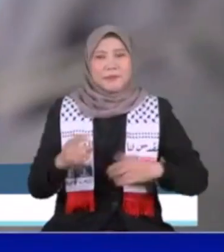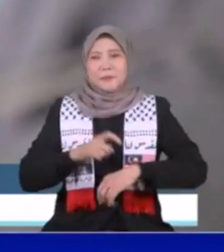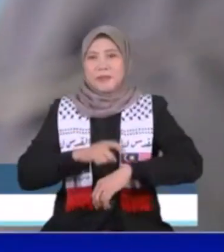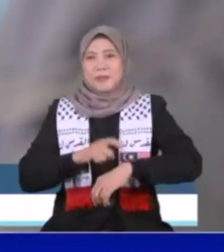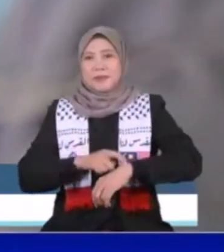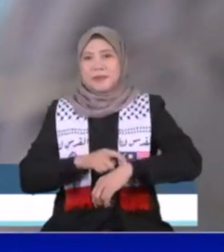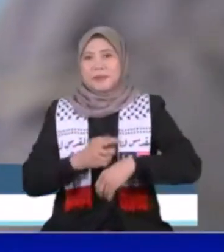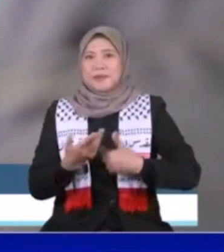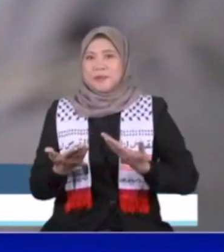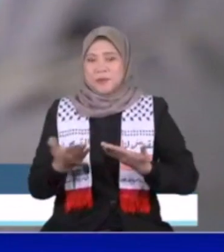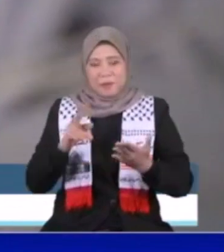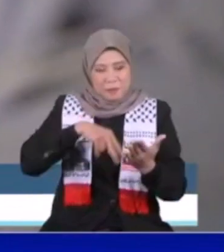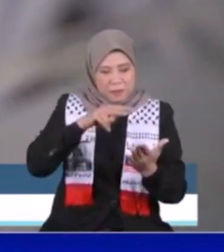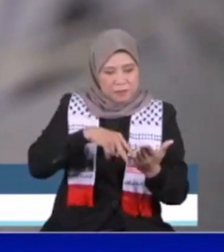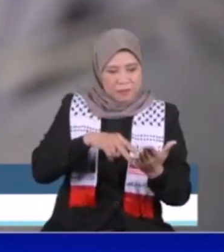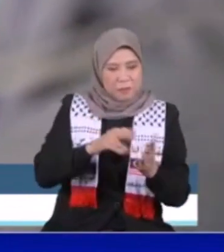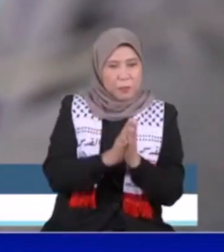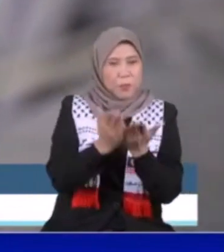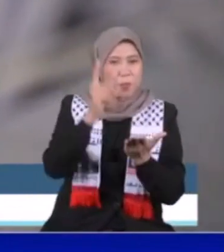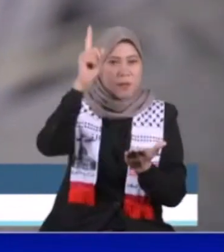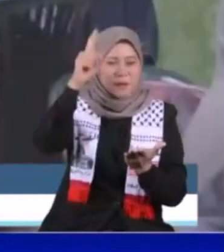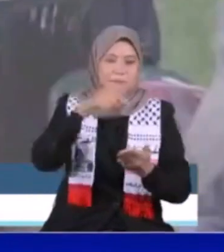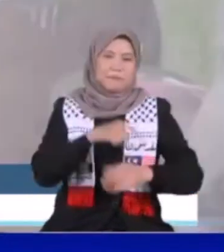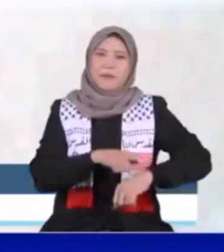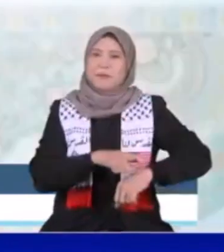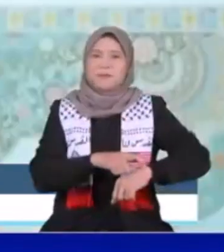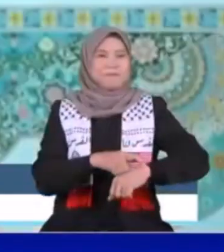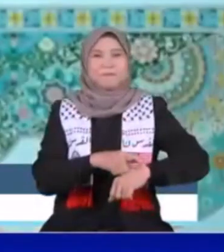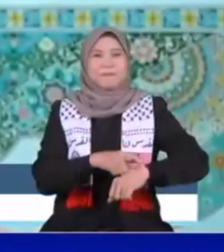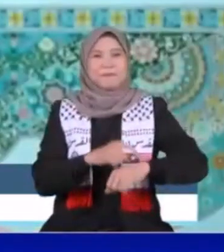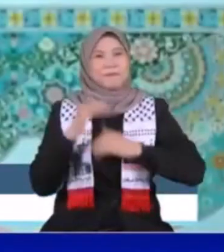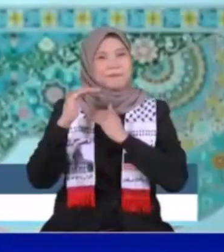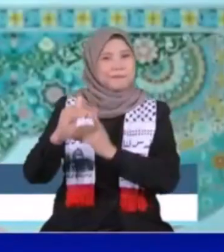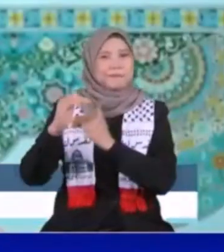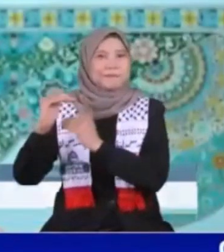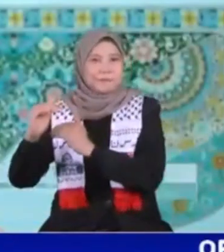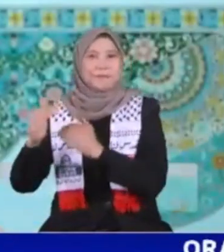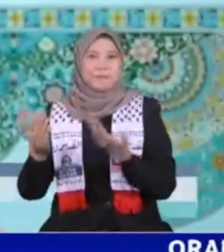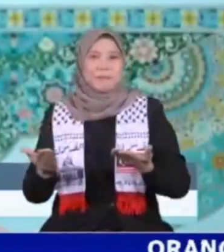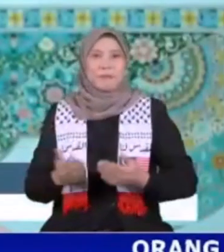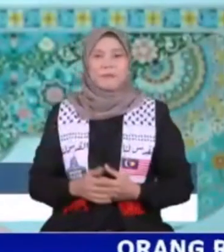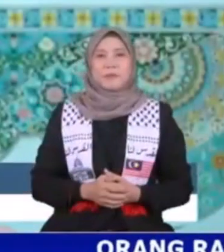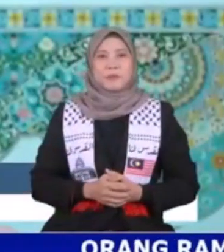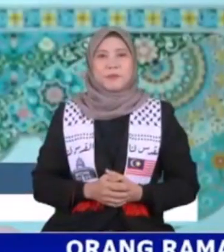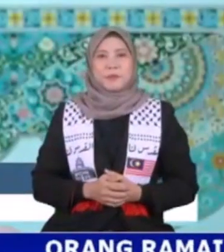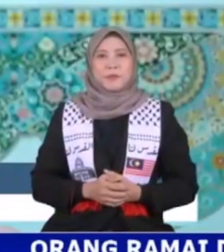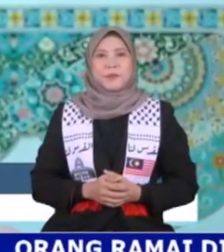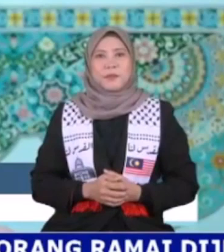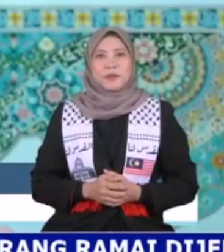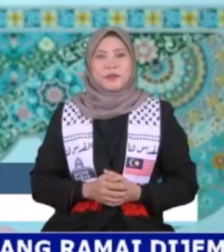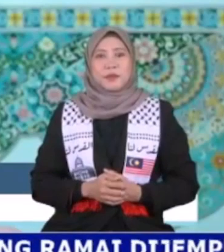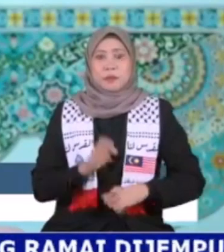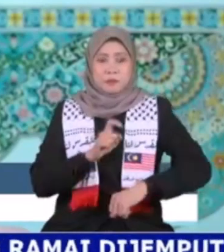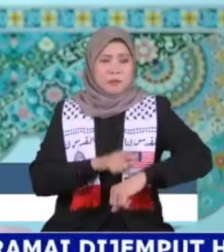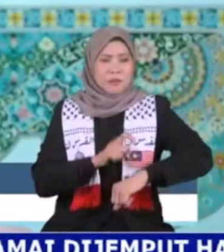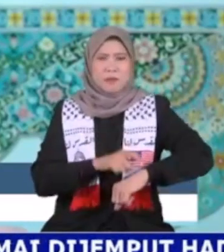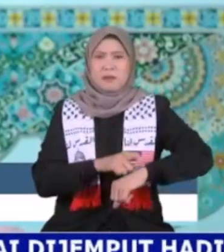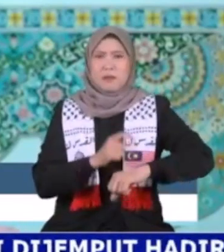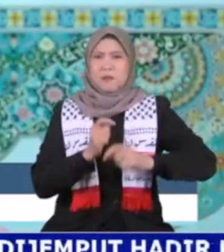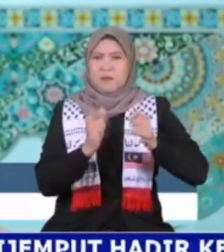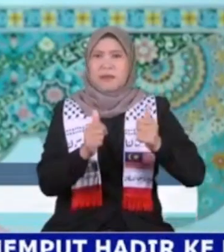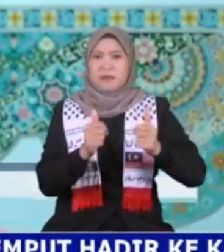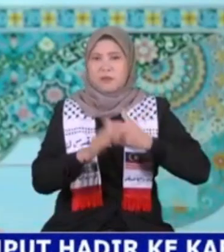masa terluang untuk membaca Al-Quran juga terhad. Kita lihat pada ketika ini, pergerakan masa itu terlalu